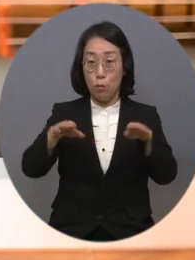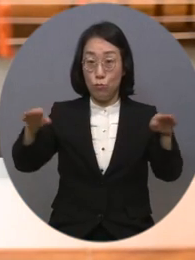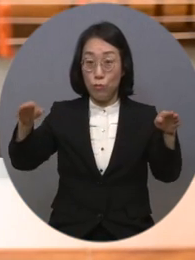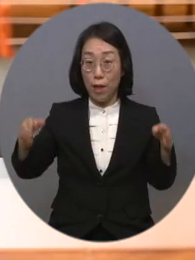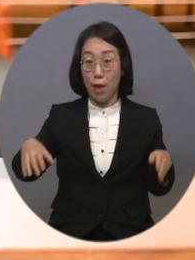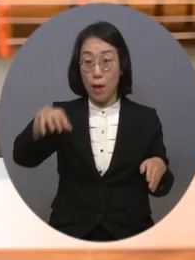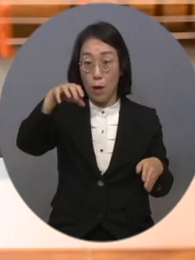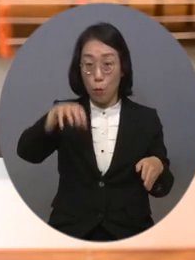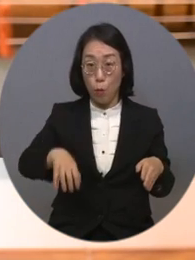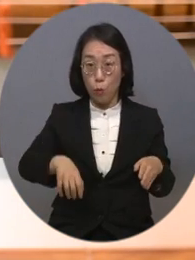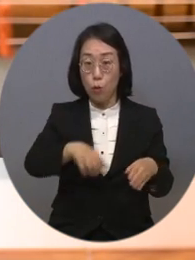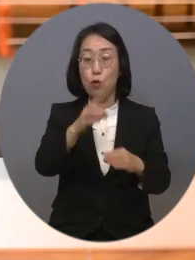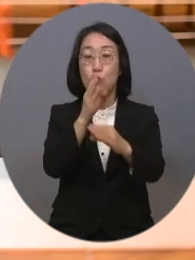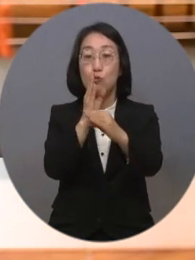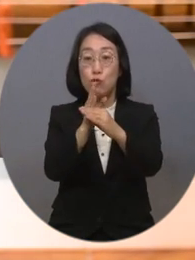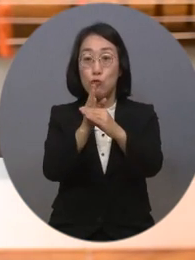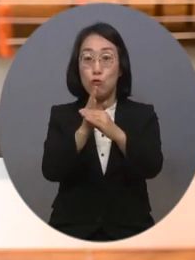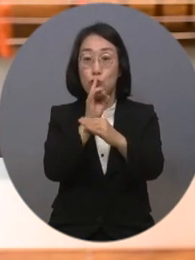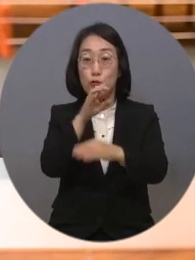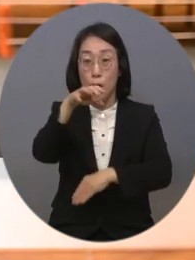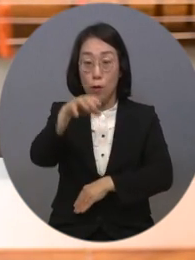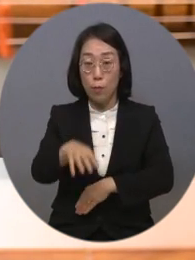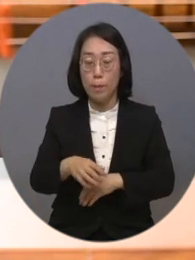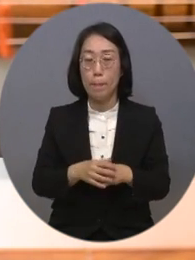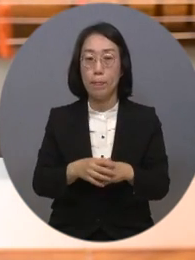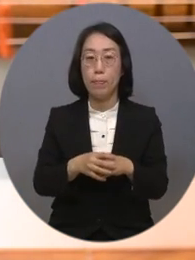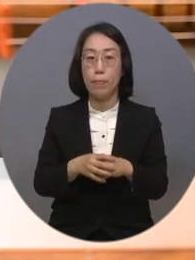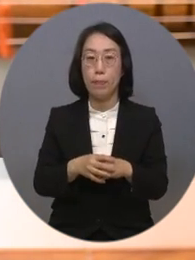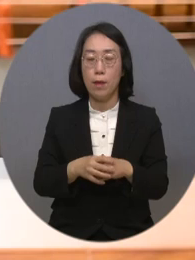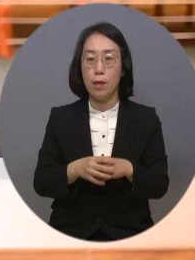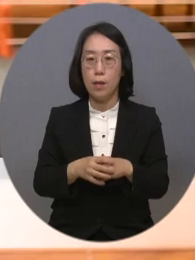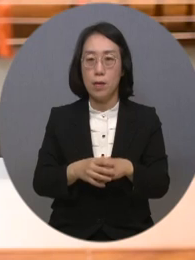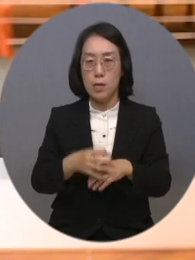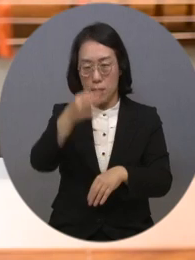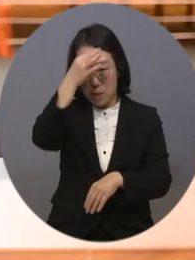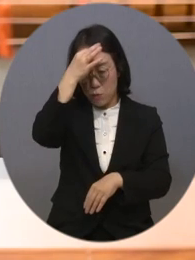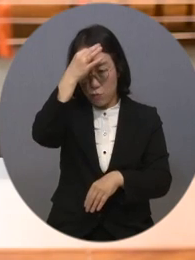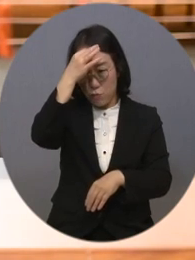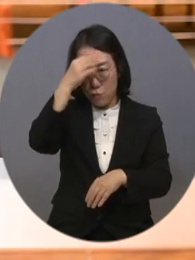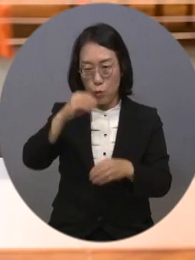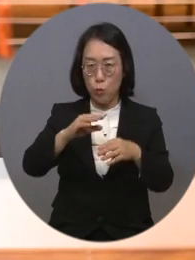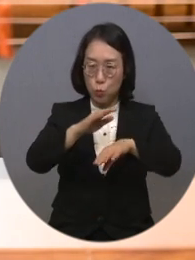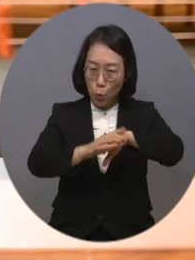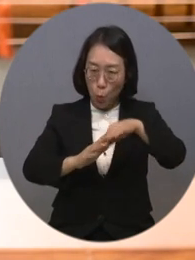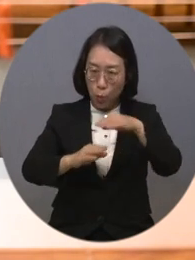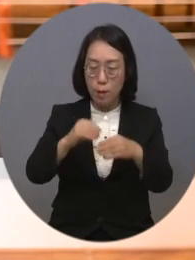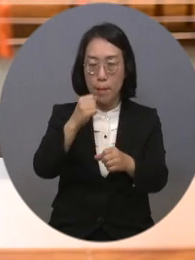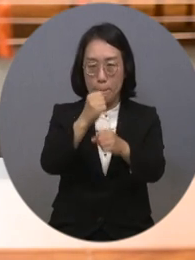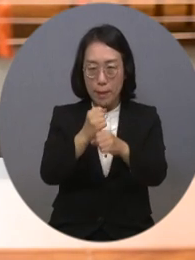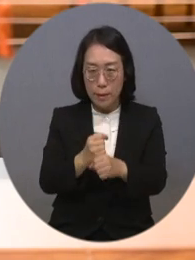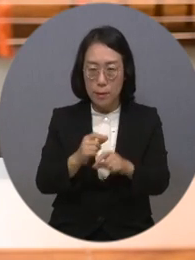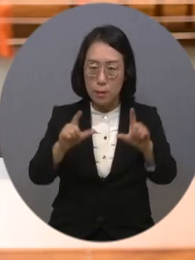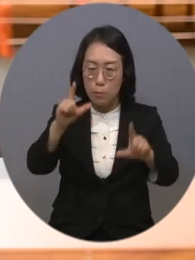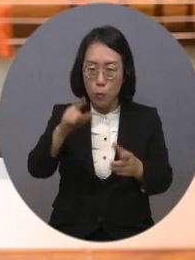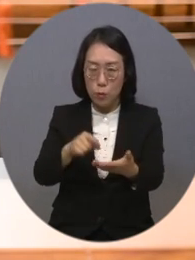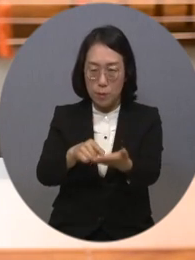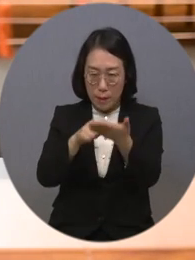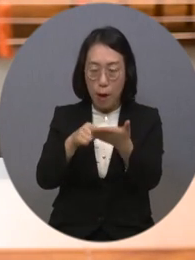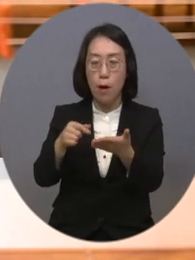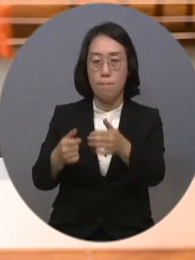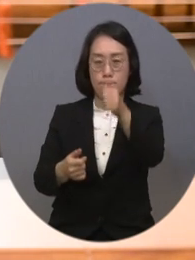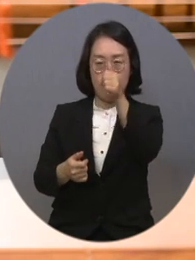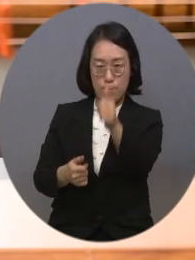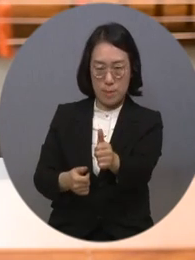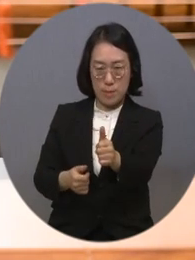센터에 우리 저 장인분들께서 수작업을 하시는 장면이 기본적으로 나오거든요. 그것을